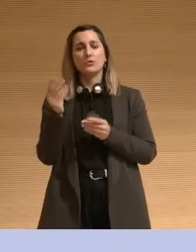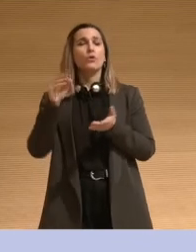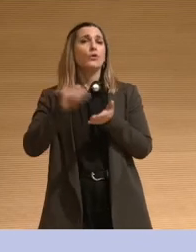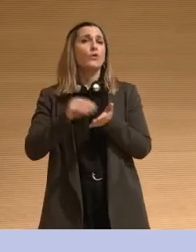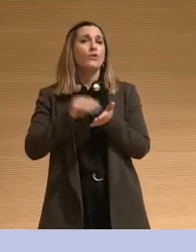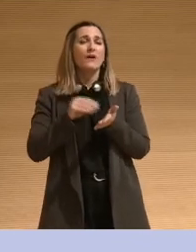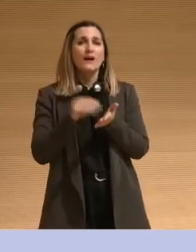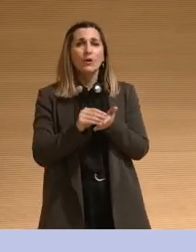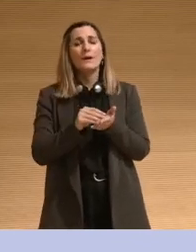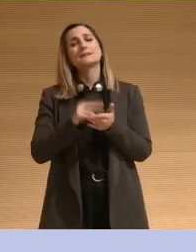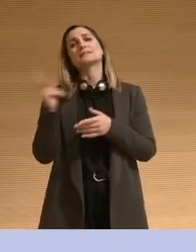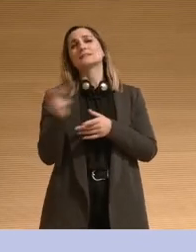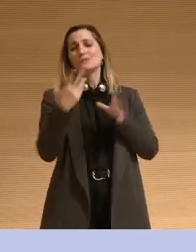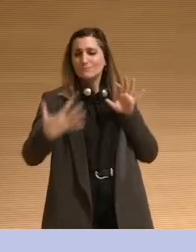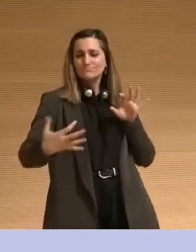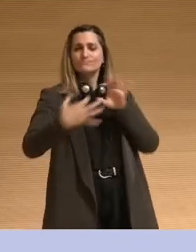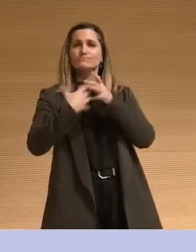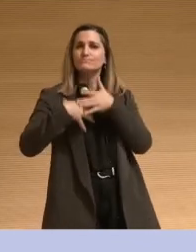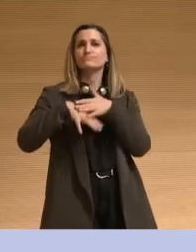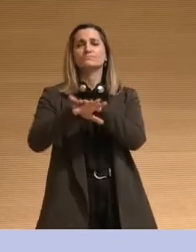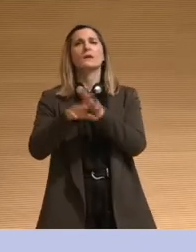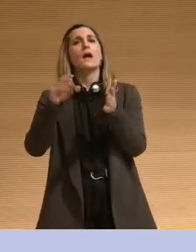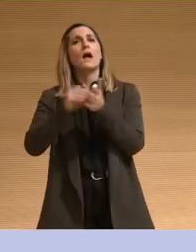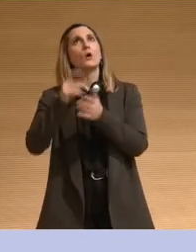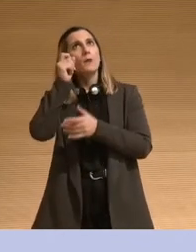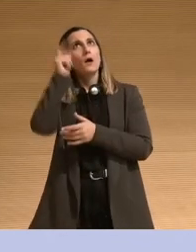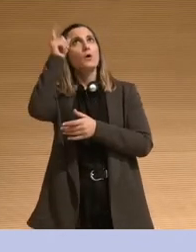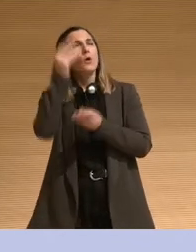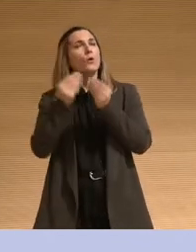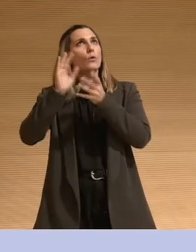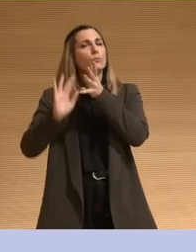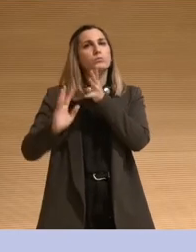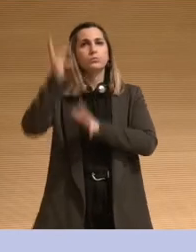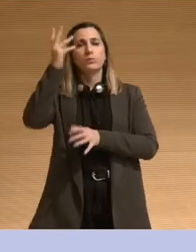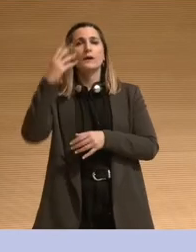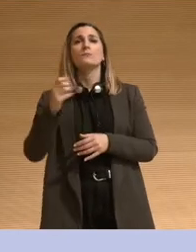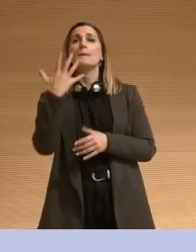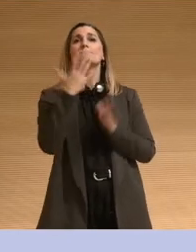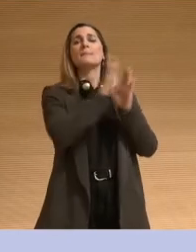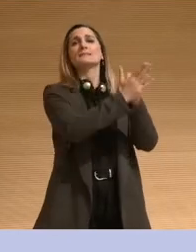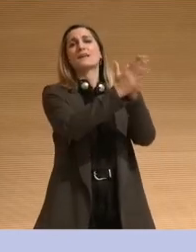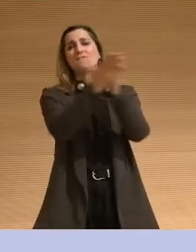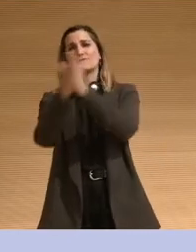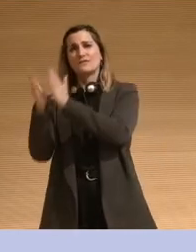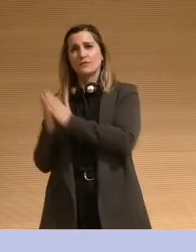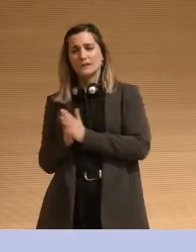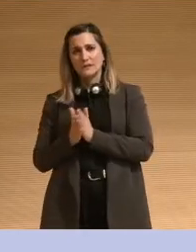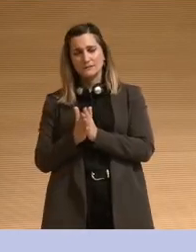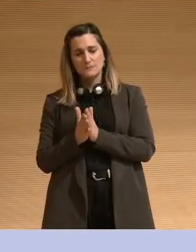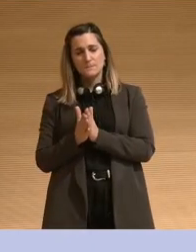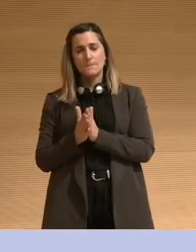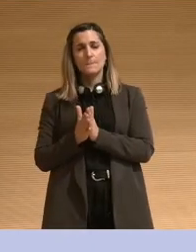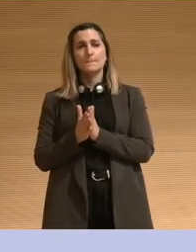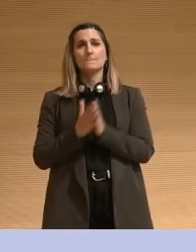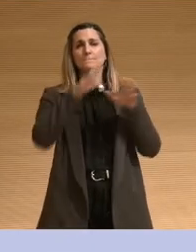βελτιωμένη κοινωνική σύνδεση και την αυξημένη γνωστική διέγερση. 5 βιβλιοθήκες, η Athens Comics Library και 4 ακόμα,